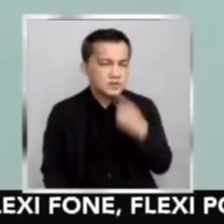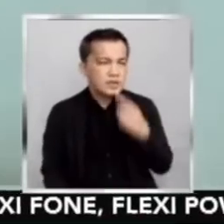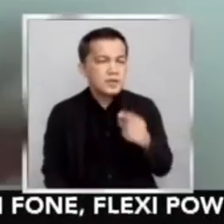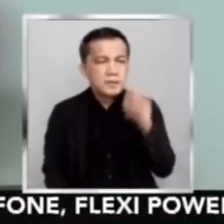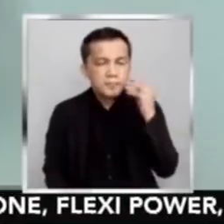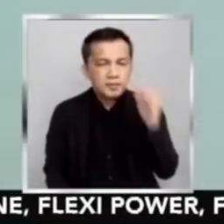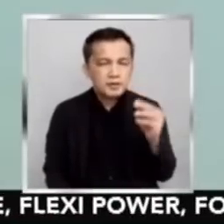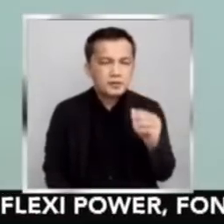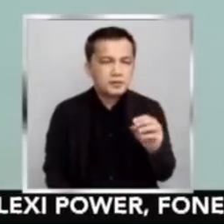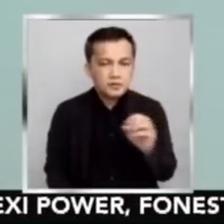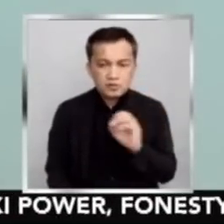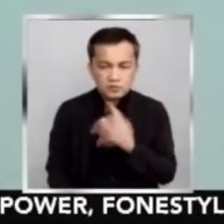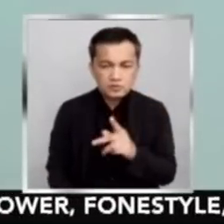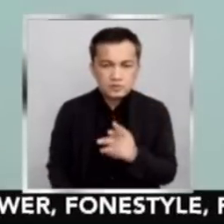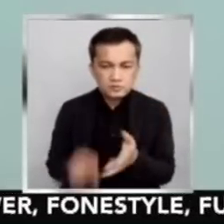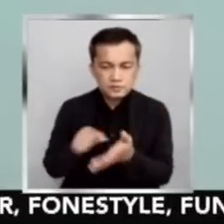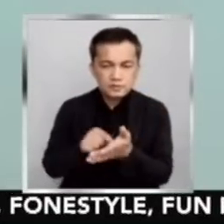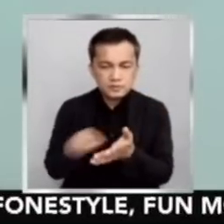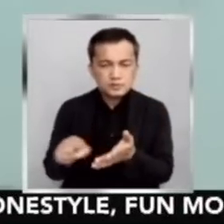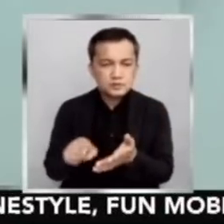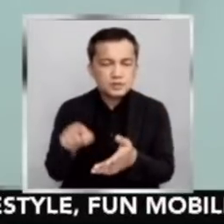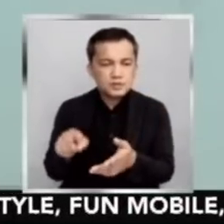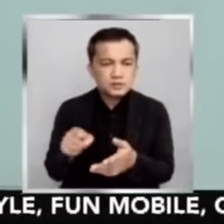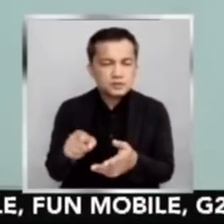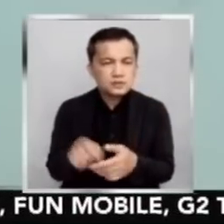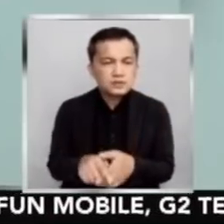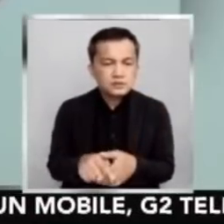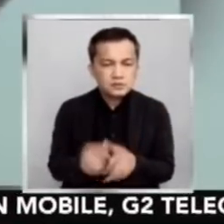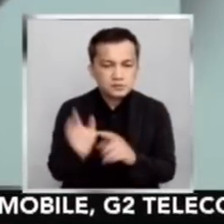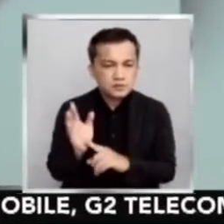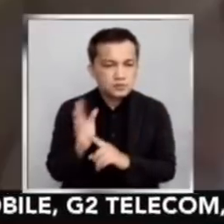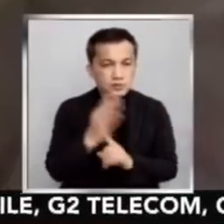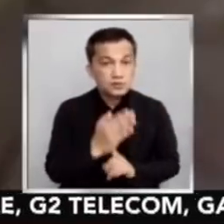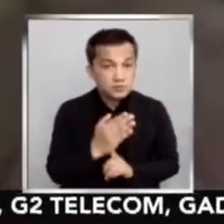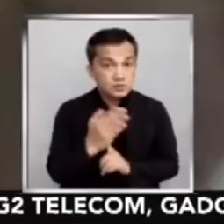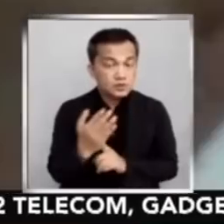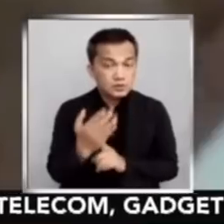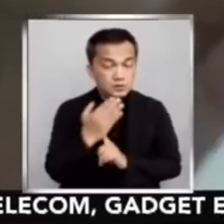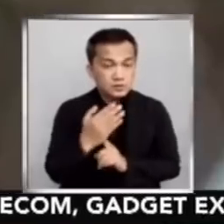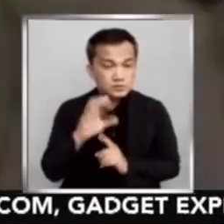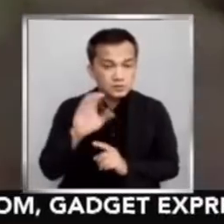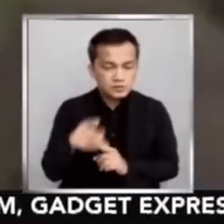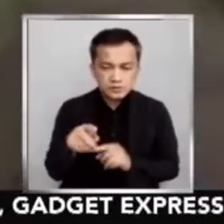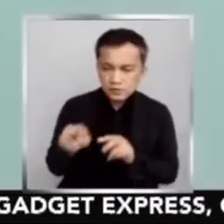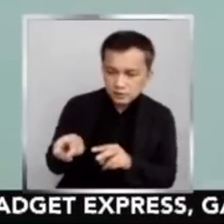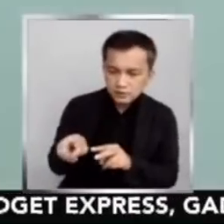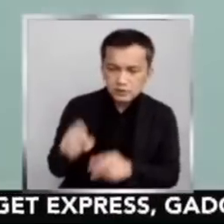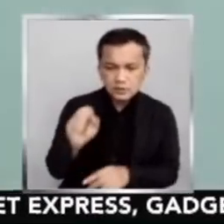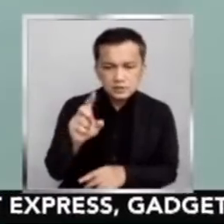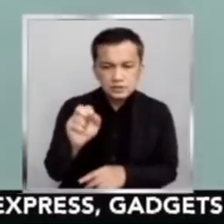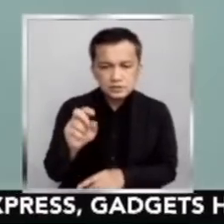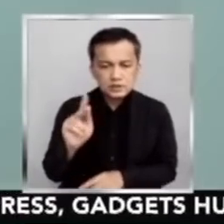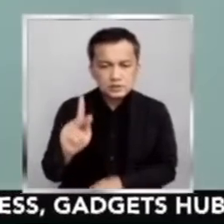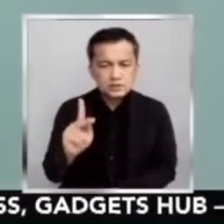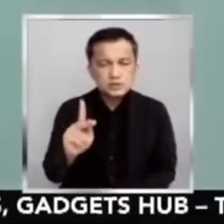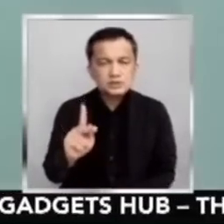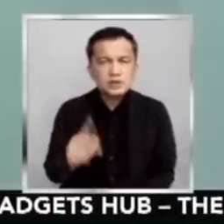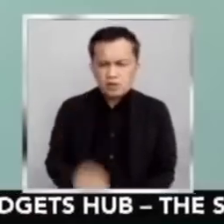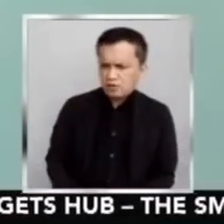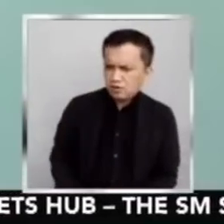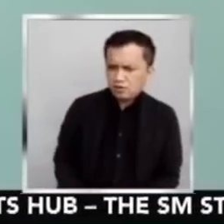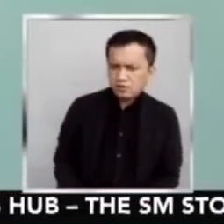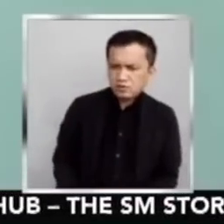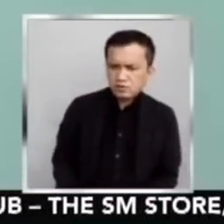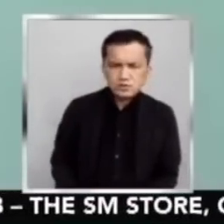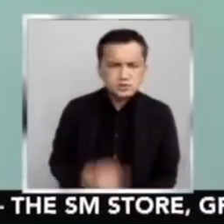okay lang na magbayad kayo ng ganitong halaga. Ipinakita niya sa akin yung phone niya. Nakita ko na lang 11K. Ako sabi ko, ha?